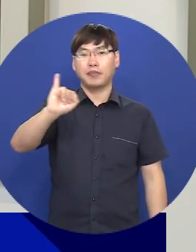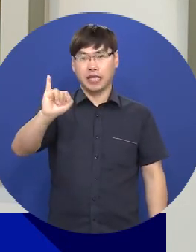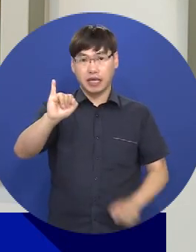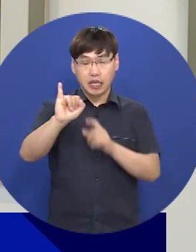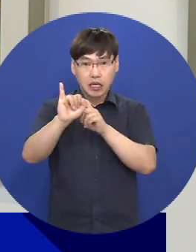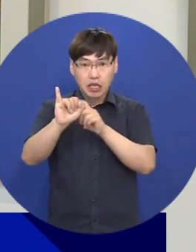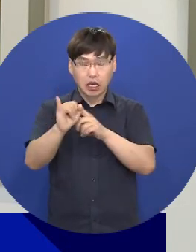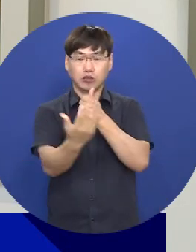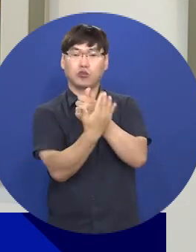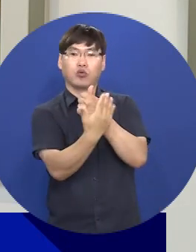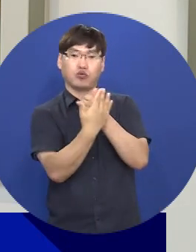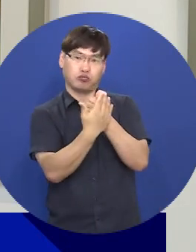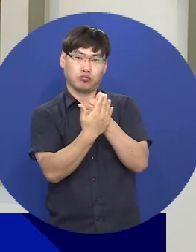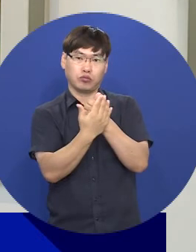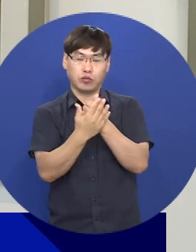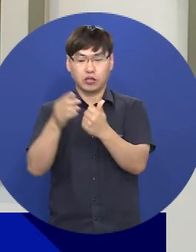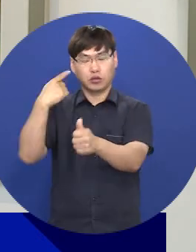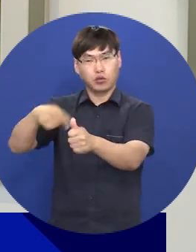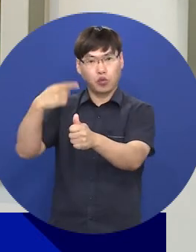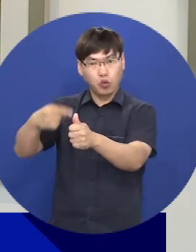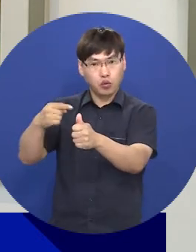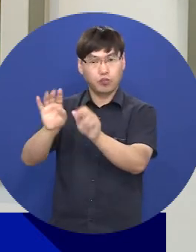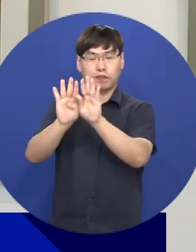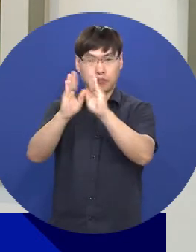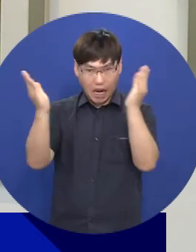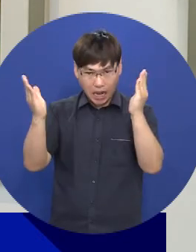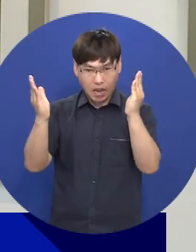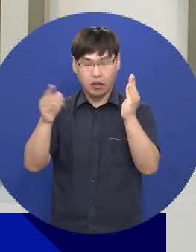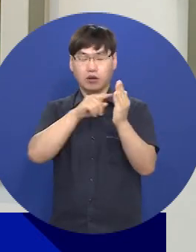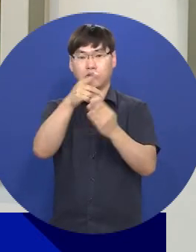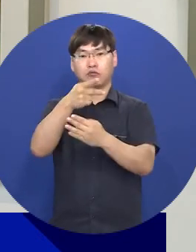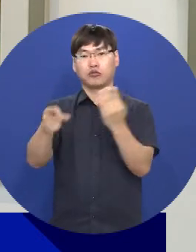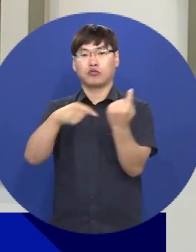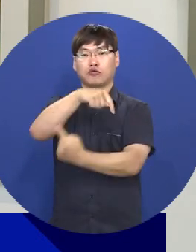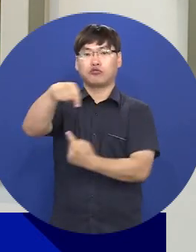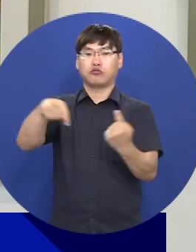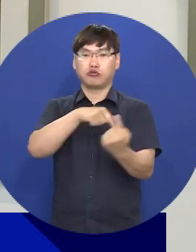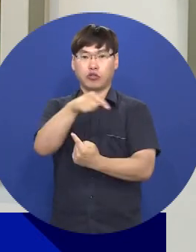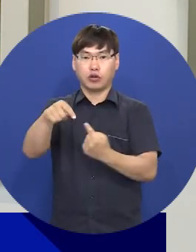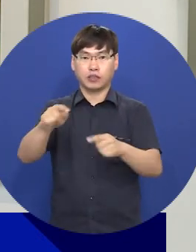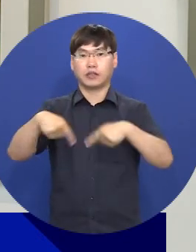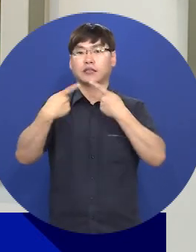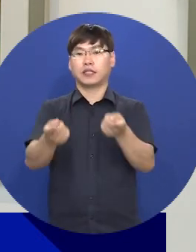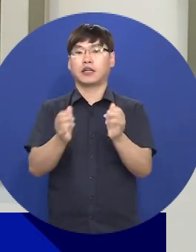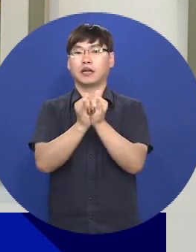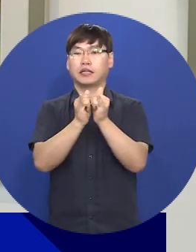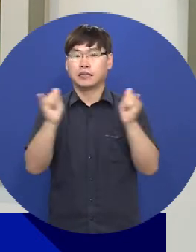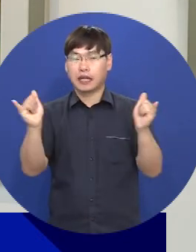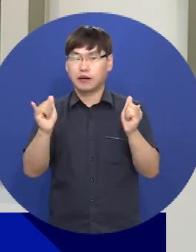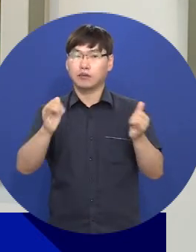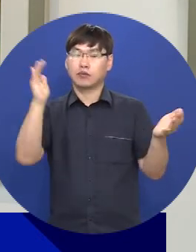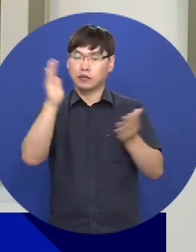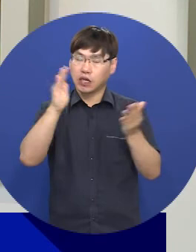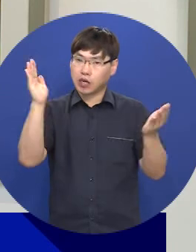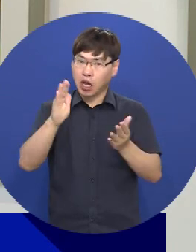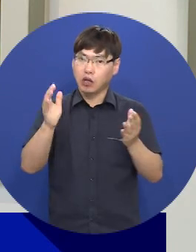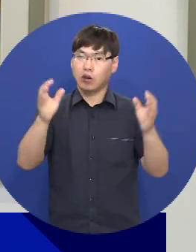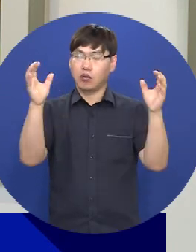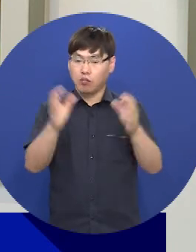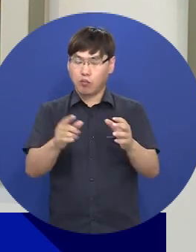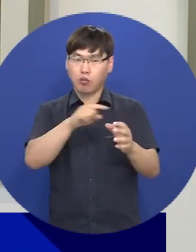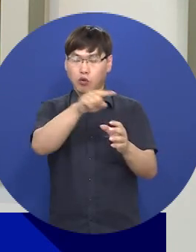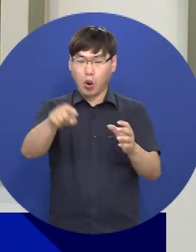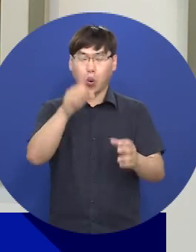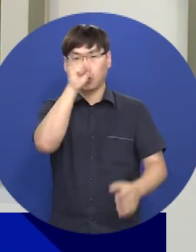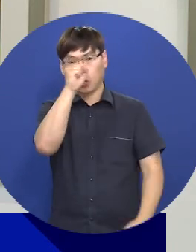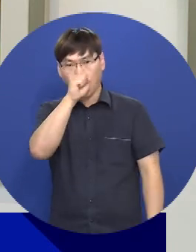받아서 교육 프로그램을 이행한 그룹인데 그 후에 선도를 그게 어떤 필요 아니면 좋다고